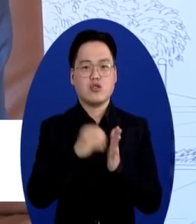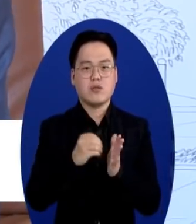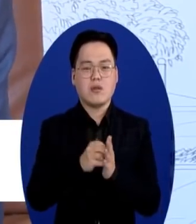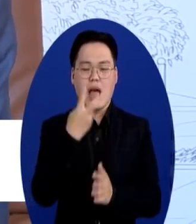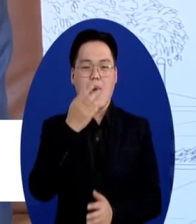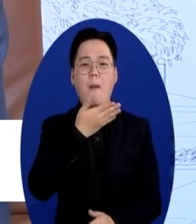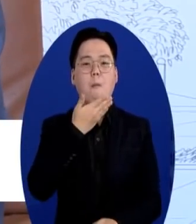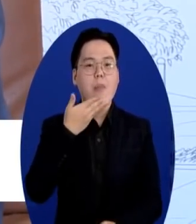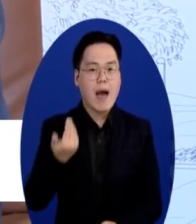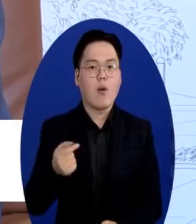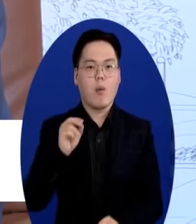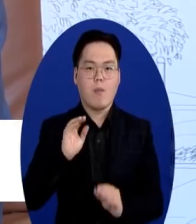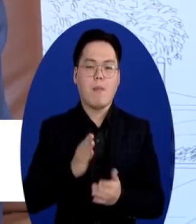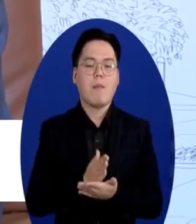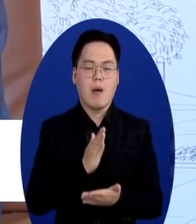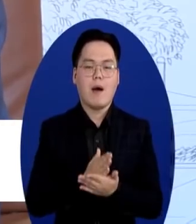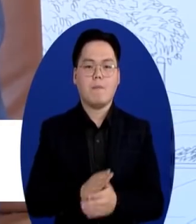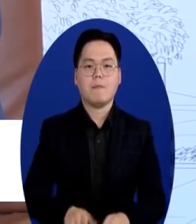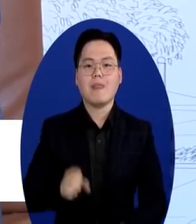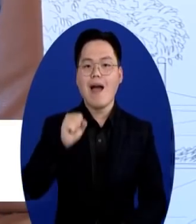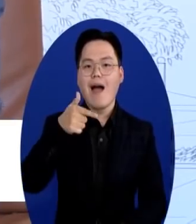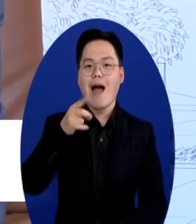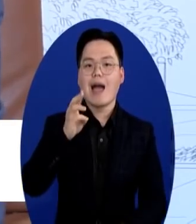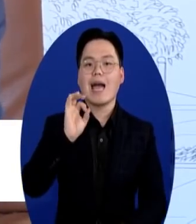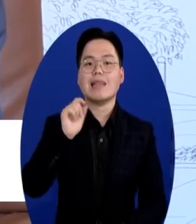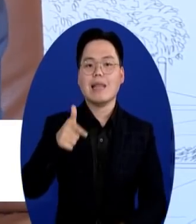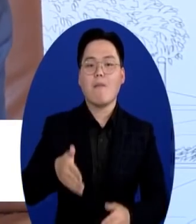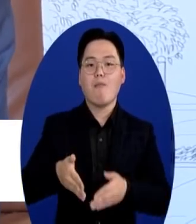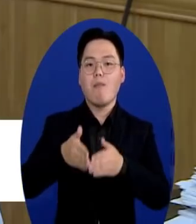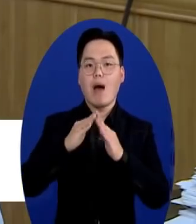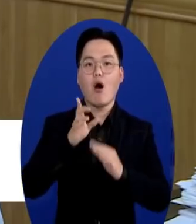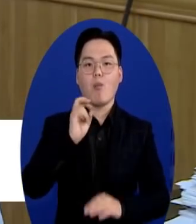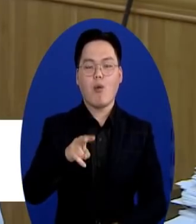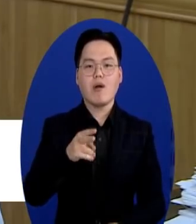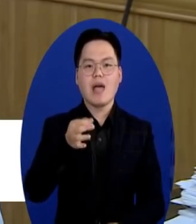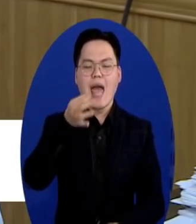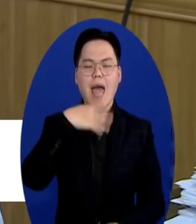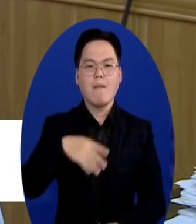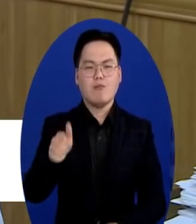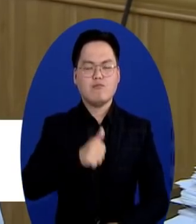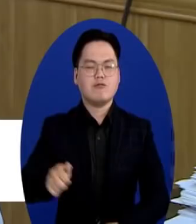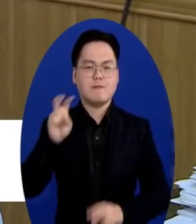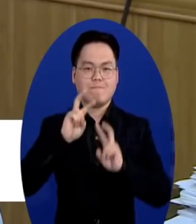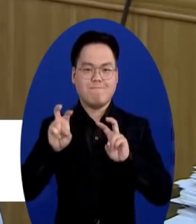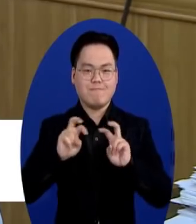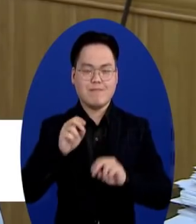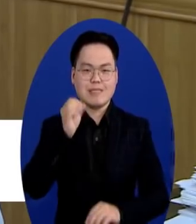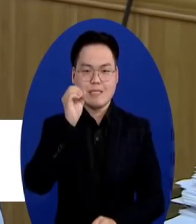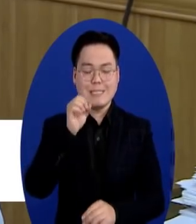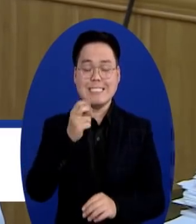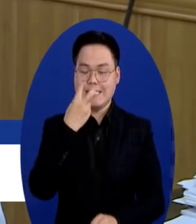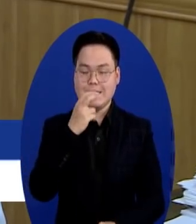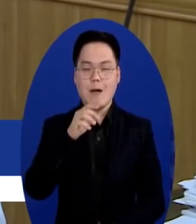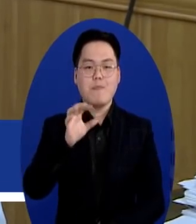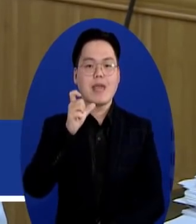шахуу явж байгаа байхгүй юу? Тэгэд энэ агентлаг бол энэ эмэд бүрэн хяналт тавина. Монгол усаар орж ирж байгаа эмийн одоо үнийн өсөлт